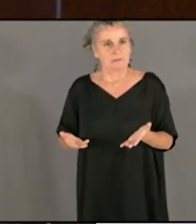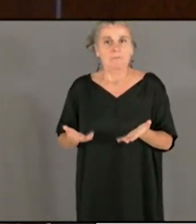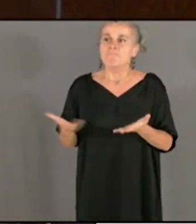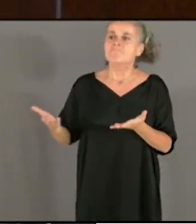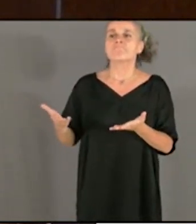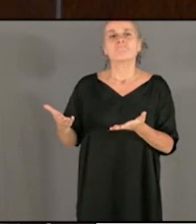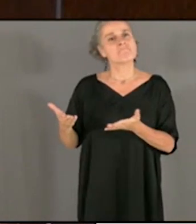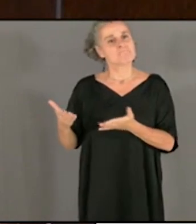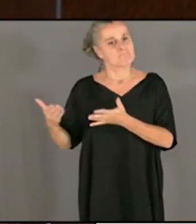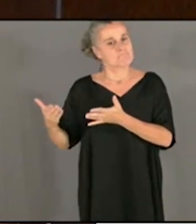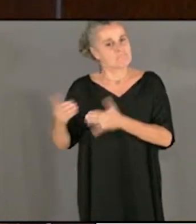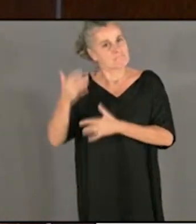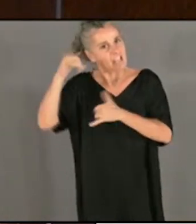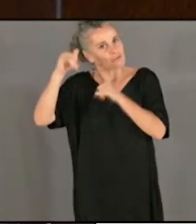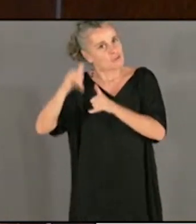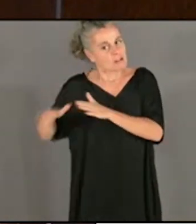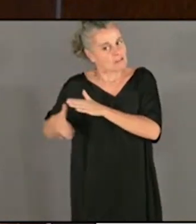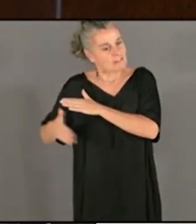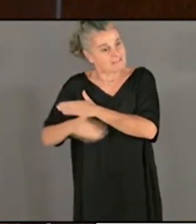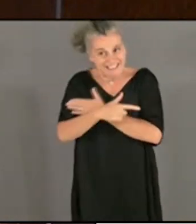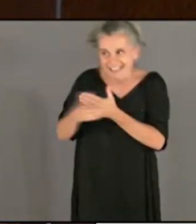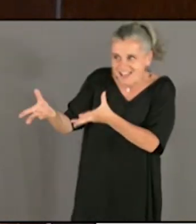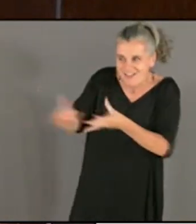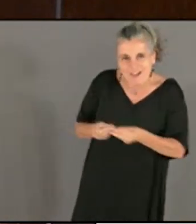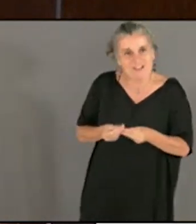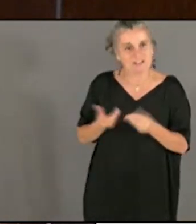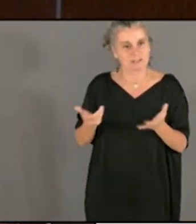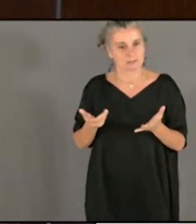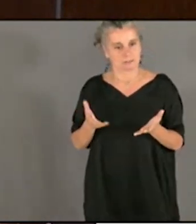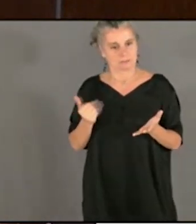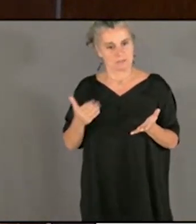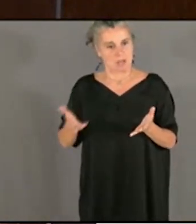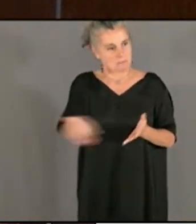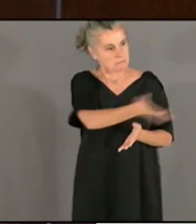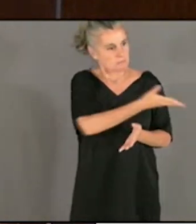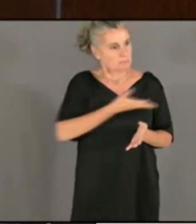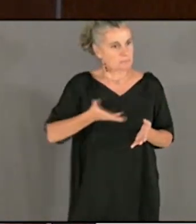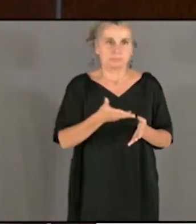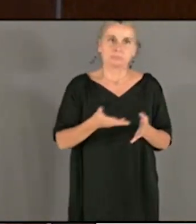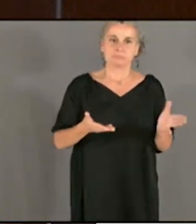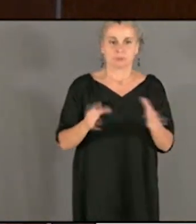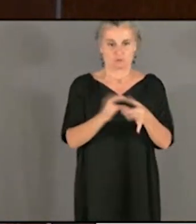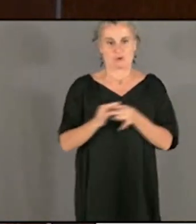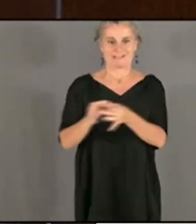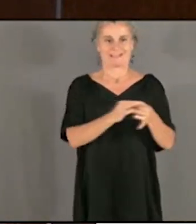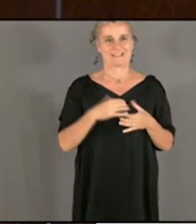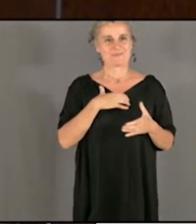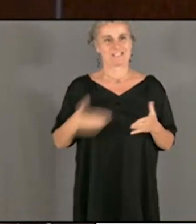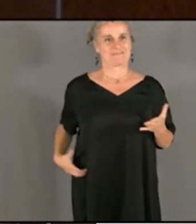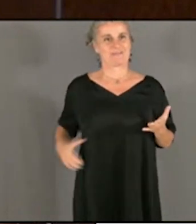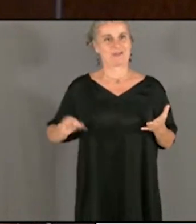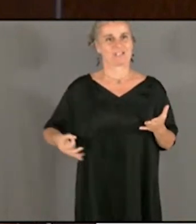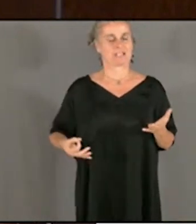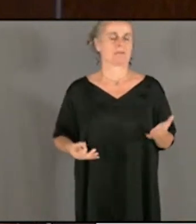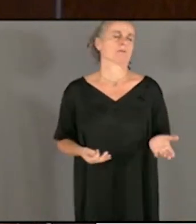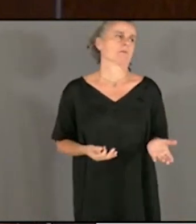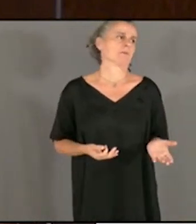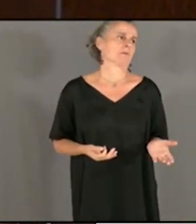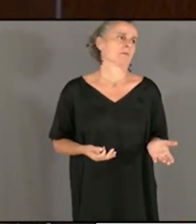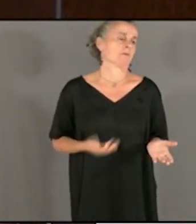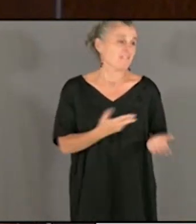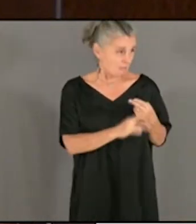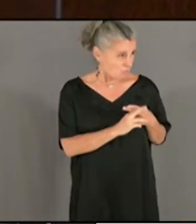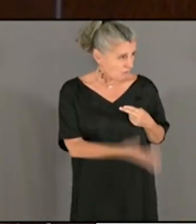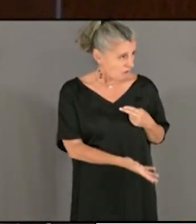pour faire en sorte qu'ils bénéficient de toute la solidarité municipale. Alors quand j'entends M. Robin vouloir faire la